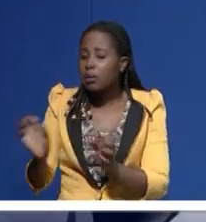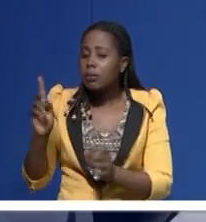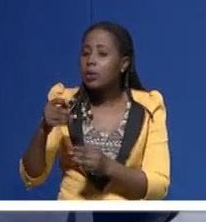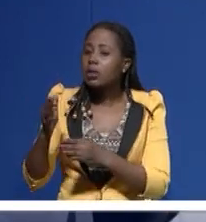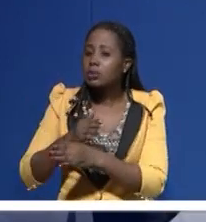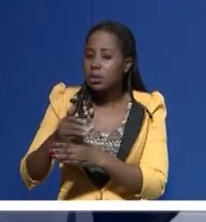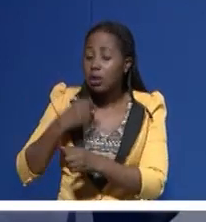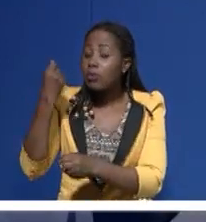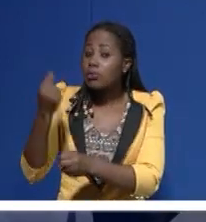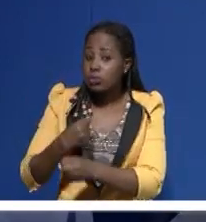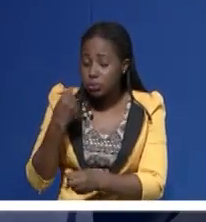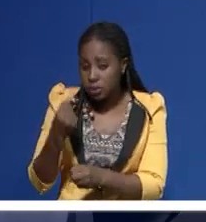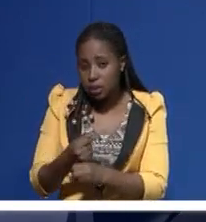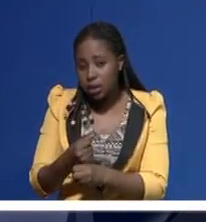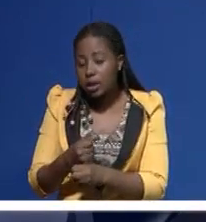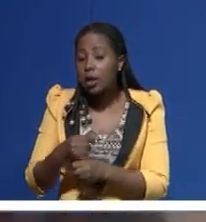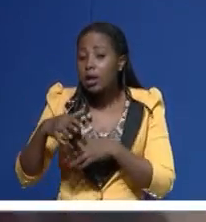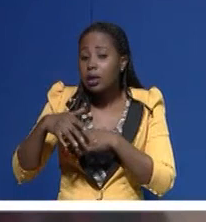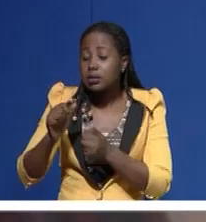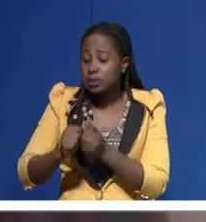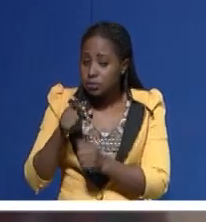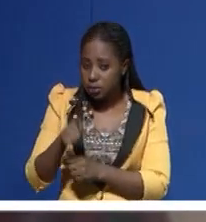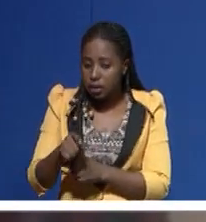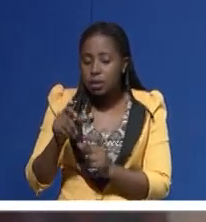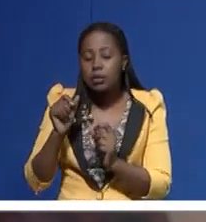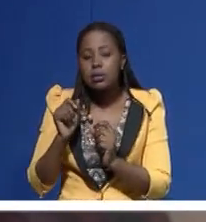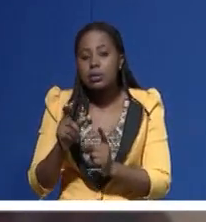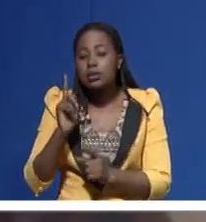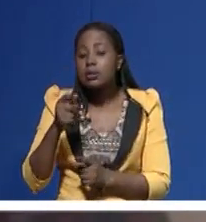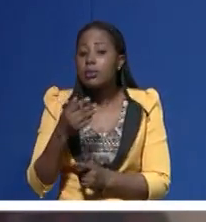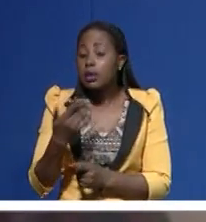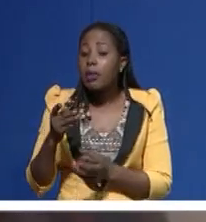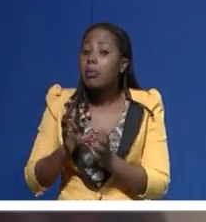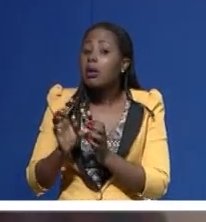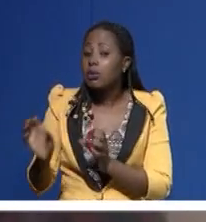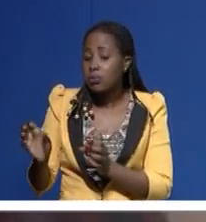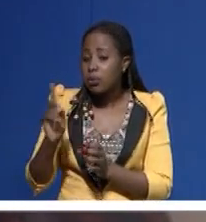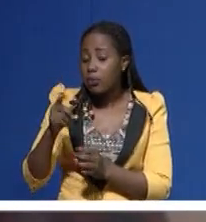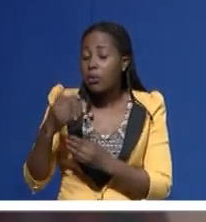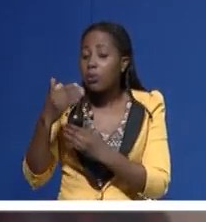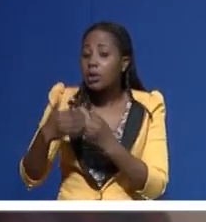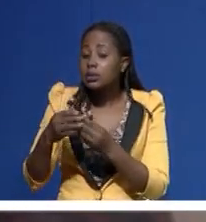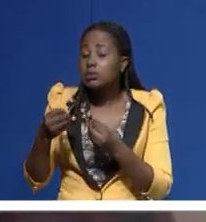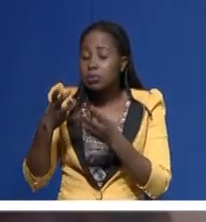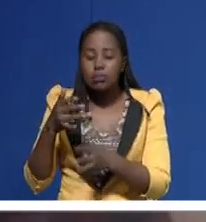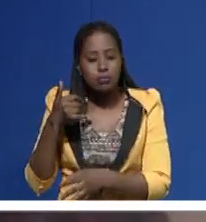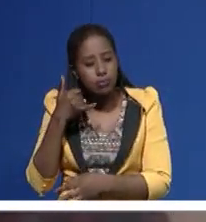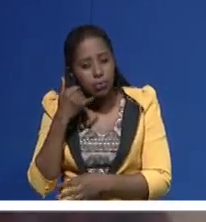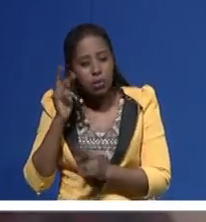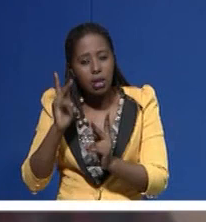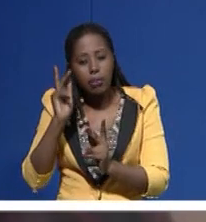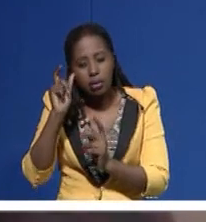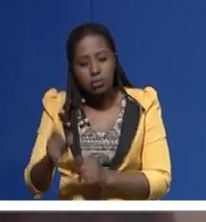na kushughulikia tatizo hili, lakini pia kuna namba maalum ambayo wananchi wamepewa ya kupiga ikiwa